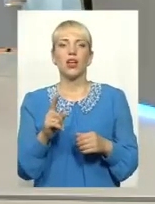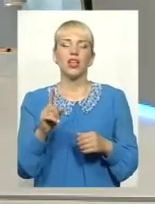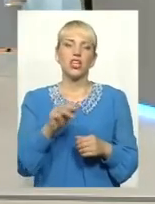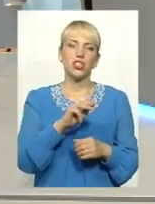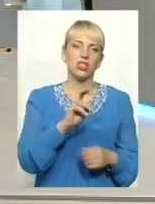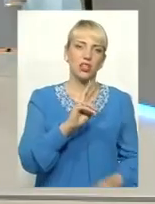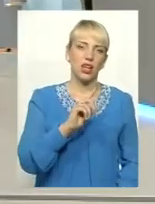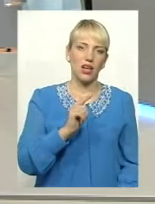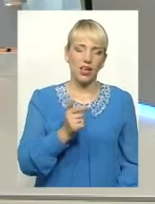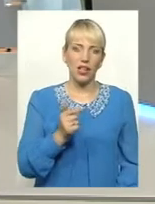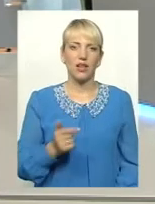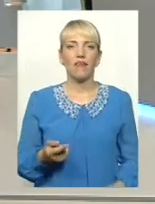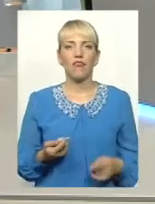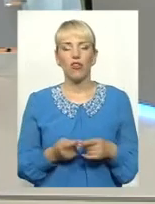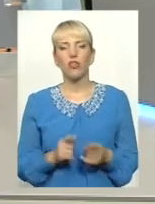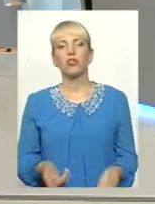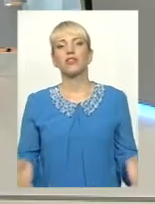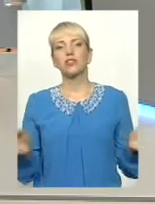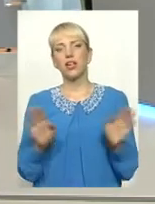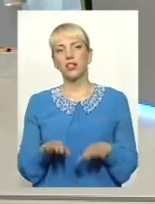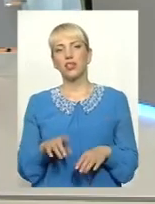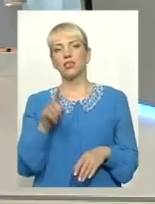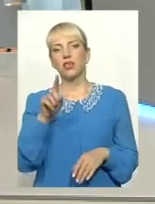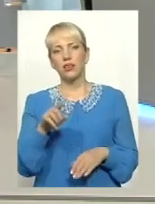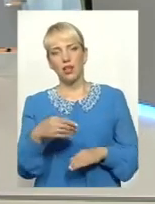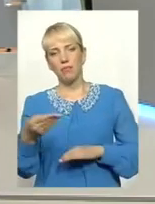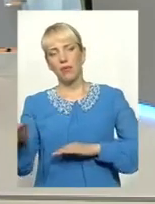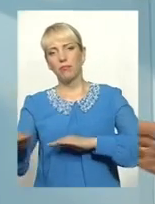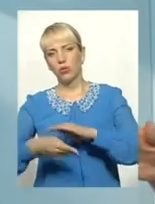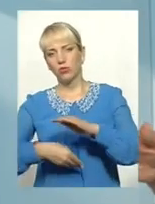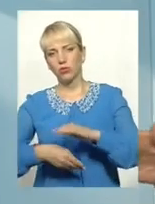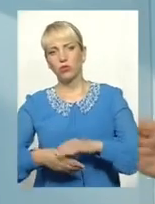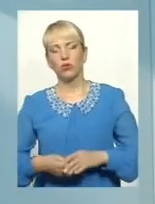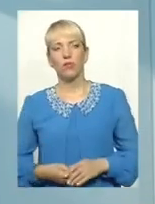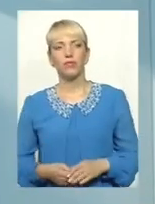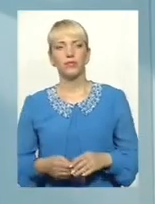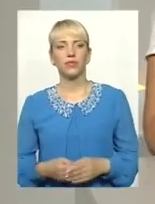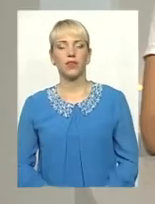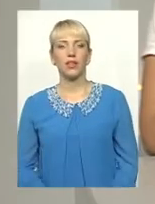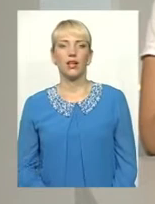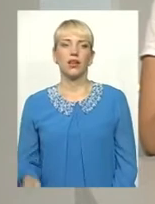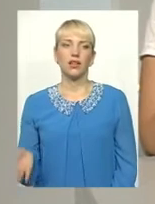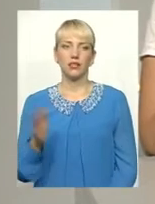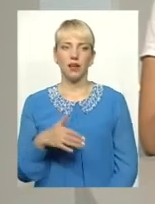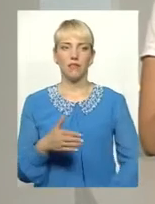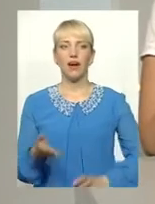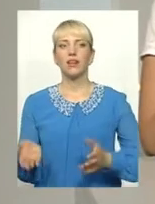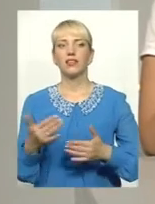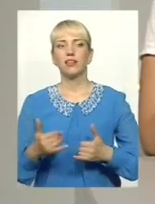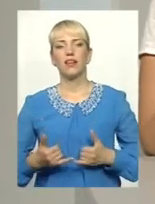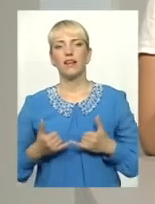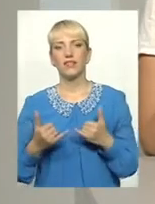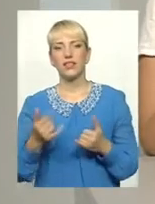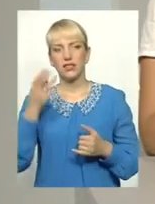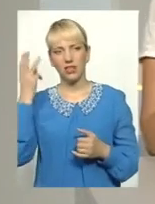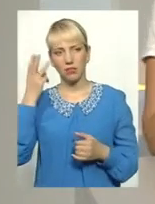господарство, воно залишається там же під сукном. То давайте тоді для всіх хмельничан задоволенням,